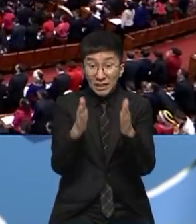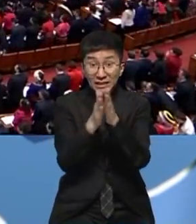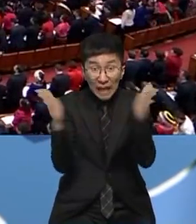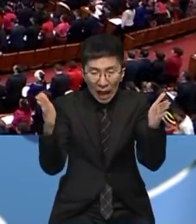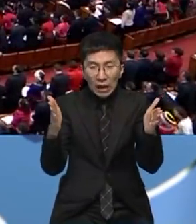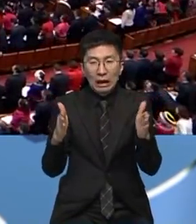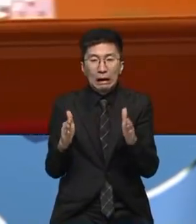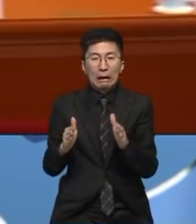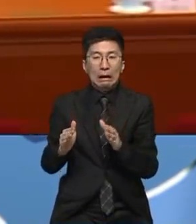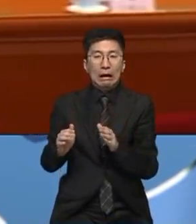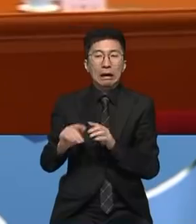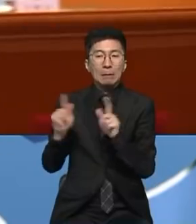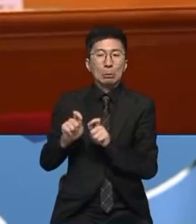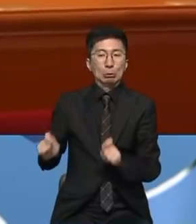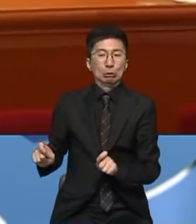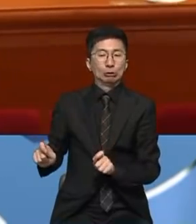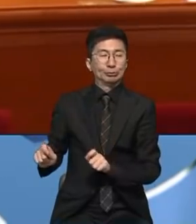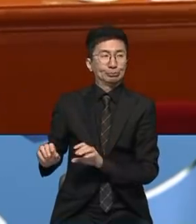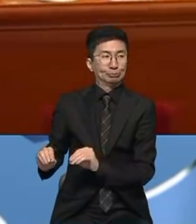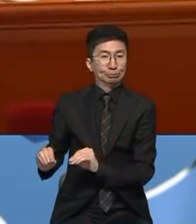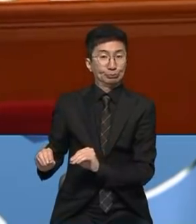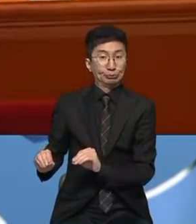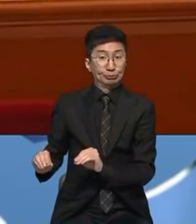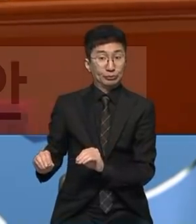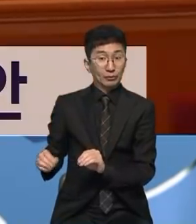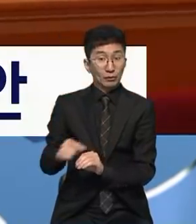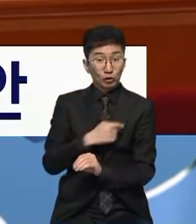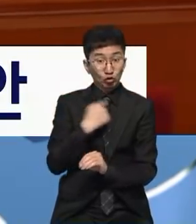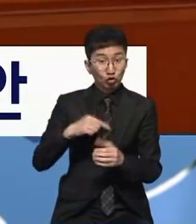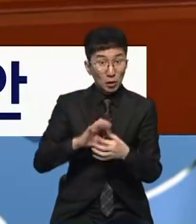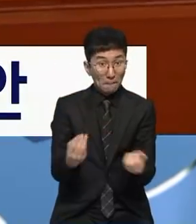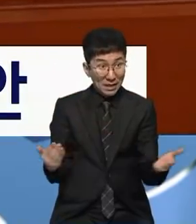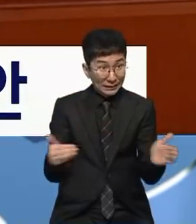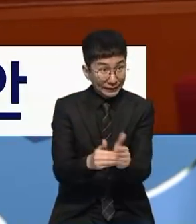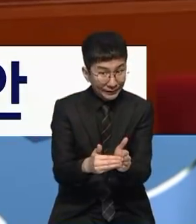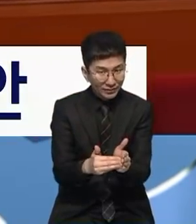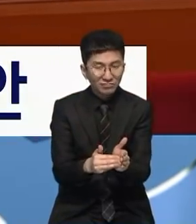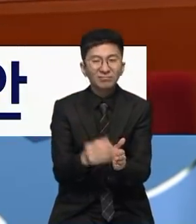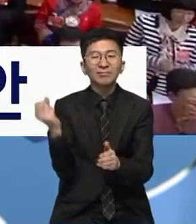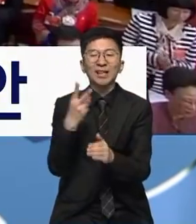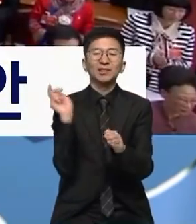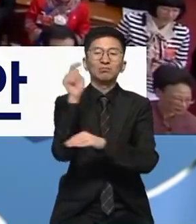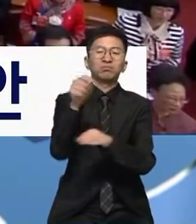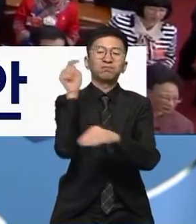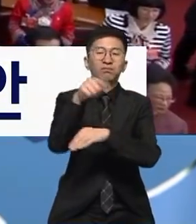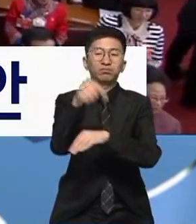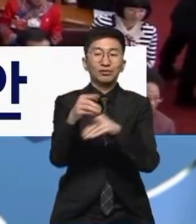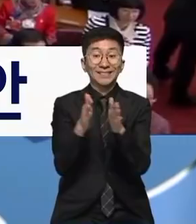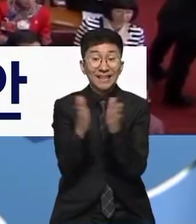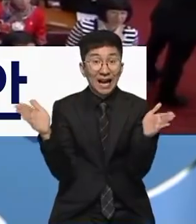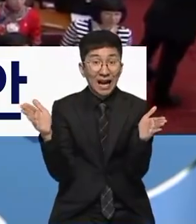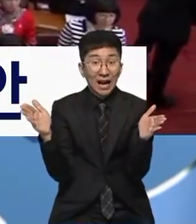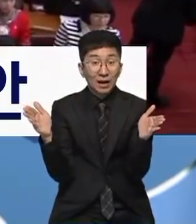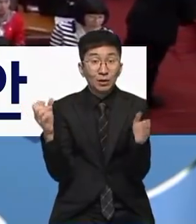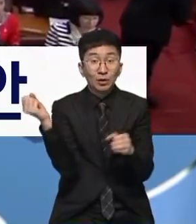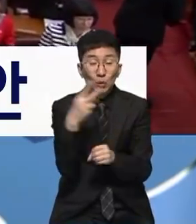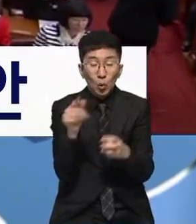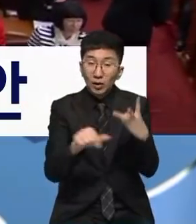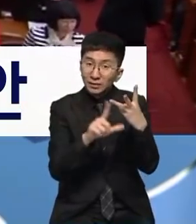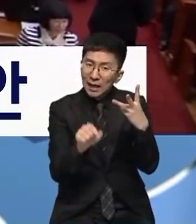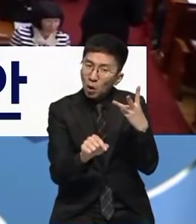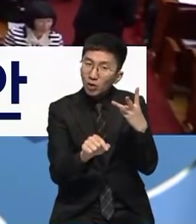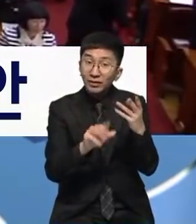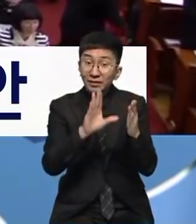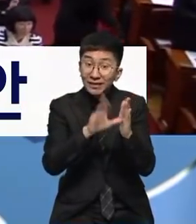중단을 했거든요. 지금은 그 올림픽이 막을 내린 시점이고요. 또 다음 달 4일에는 중국의 최대 정치